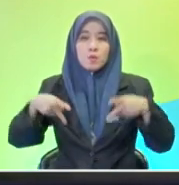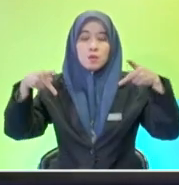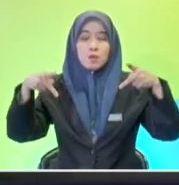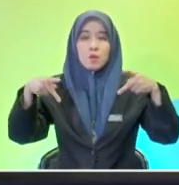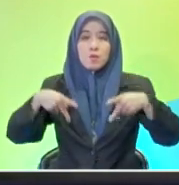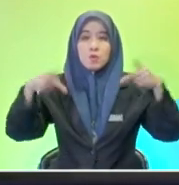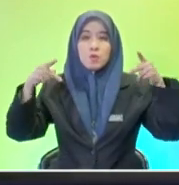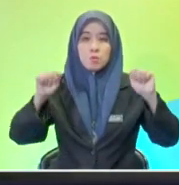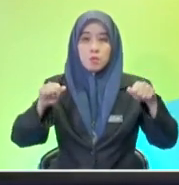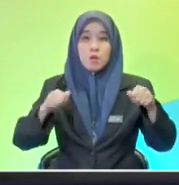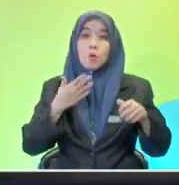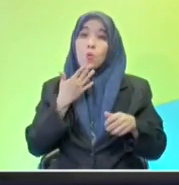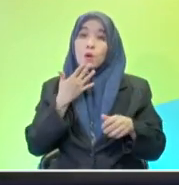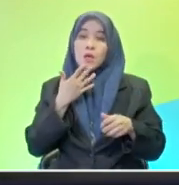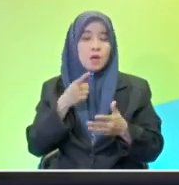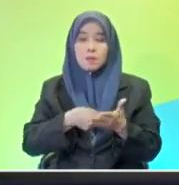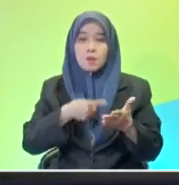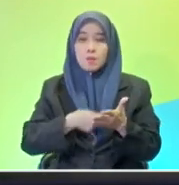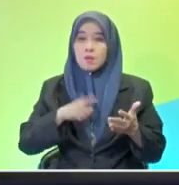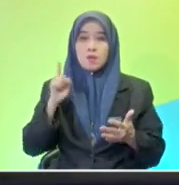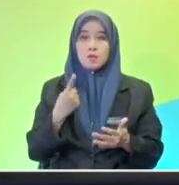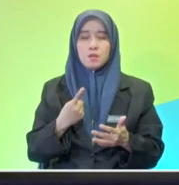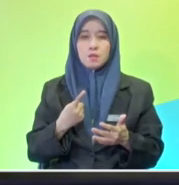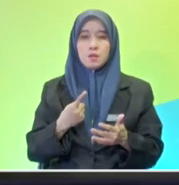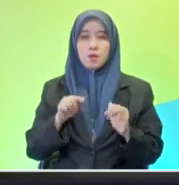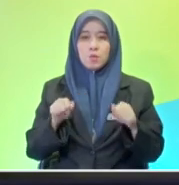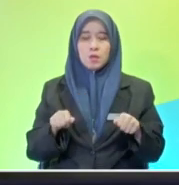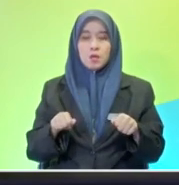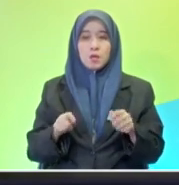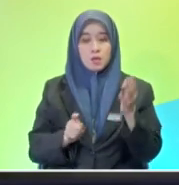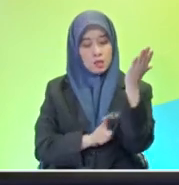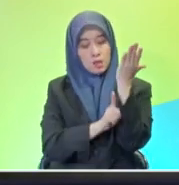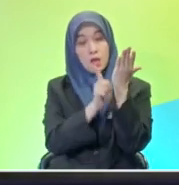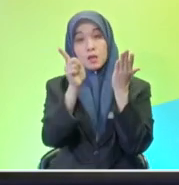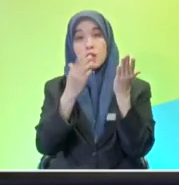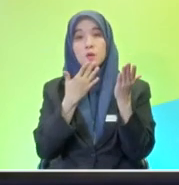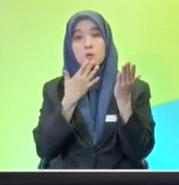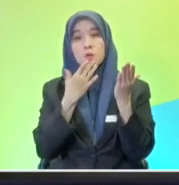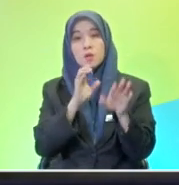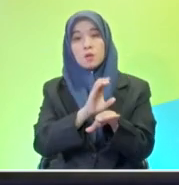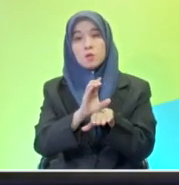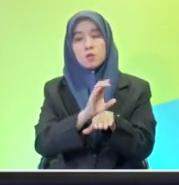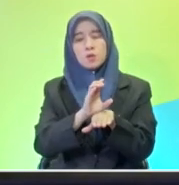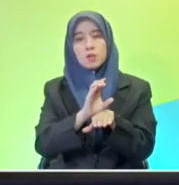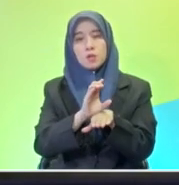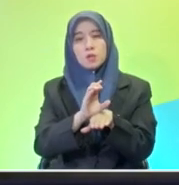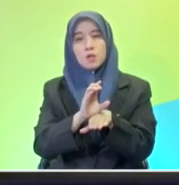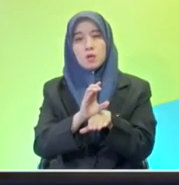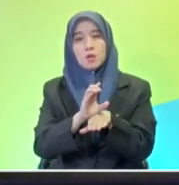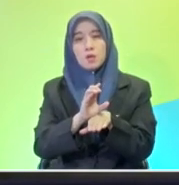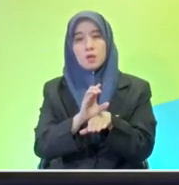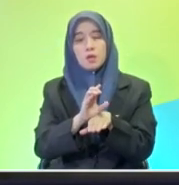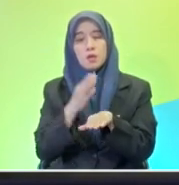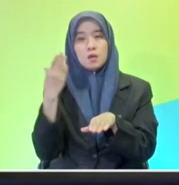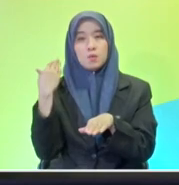apa-apa yang kita punya tangkai ni searnya kita warna coklat lah murid-murid kat rumah kan sebab kita dah biasa dengan tumbuh-tumbuhan akar